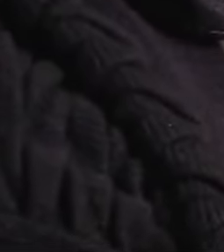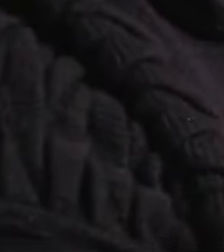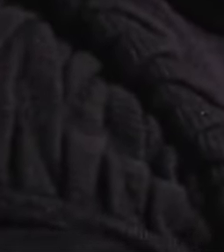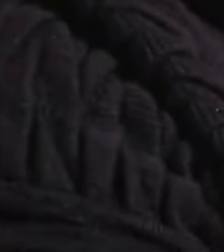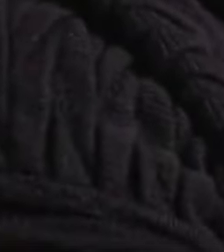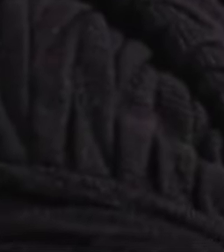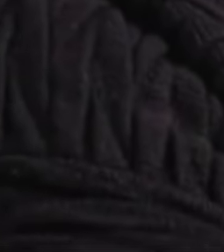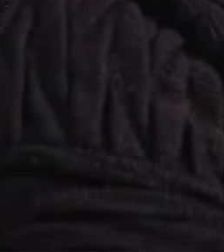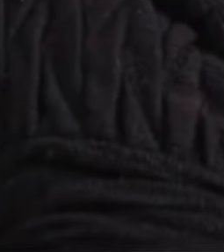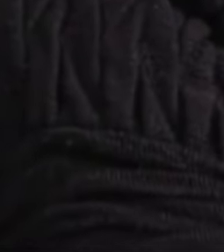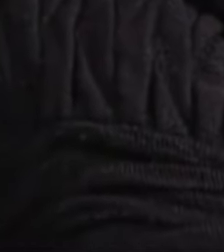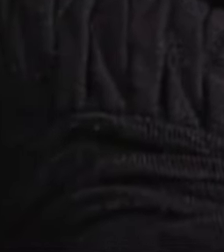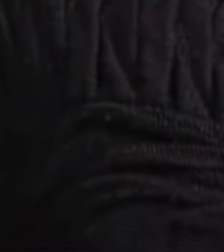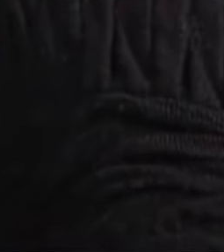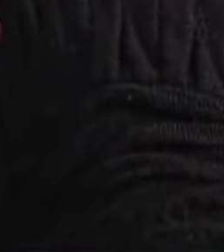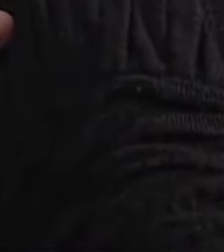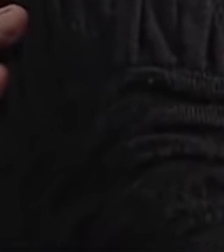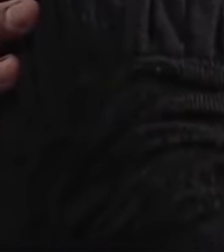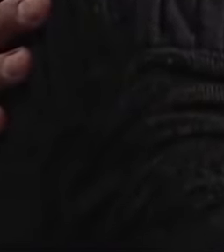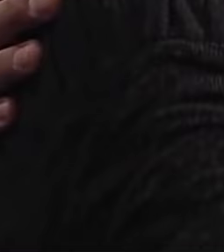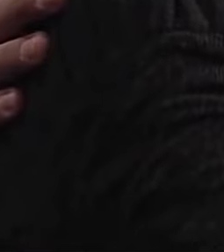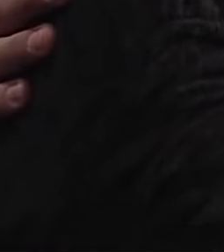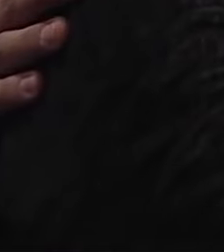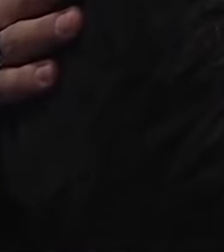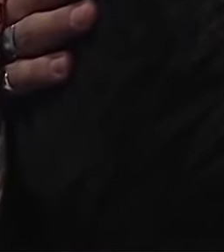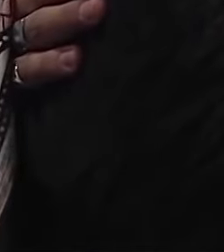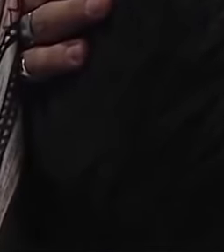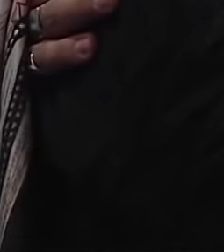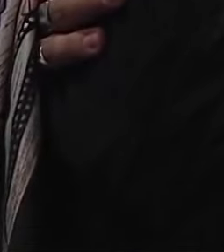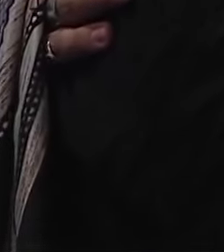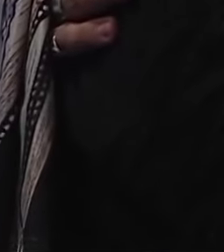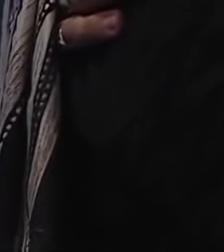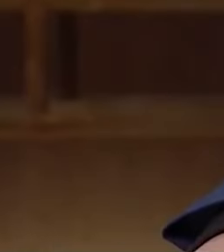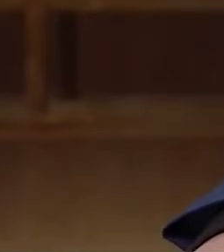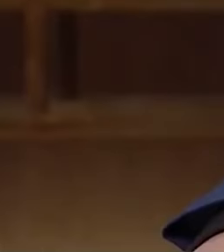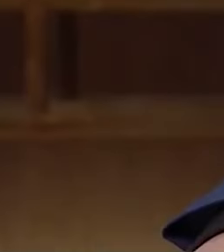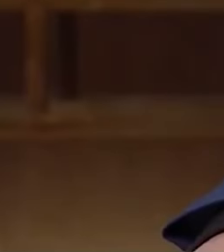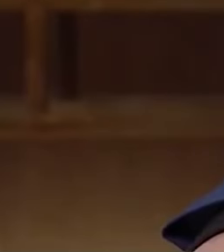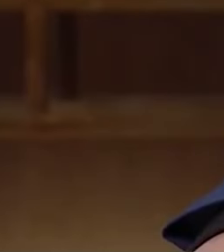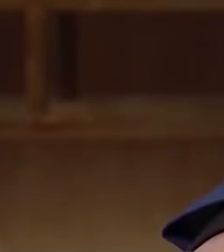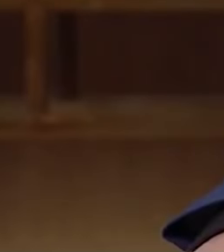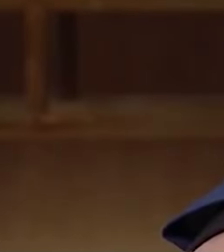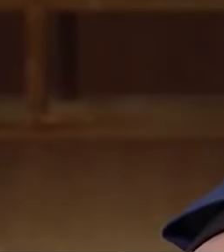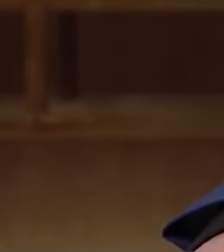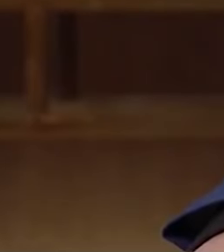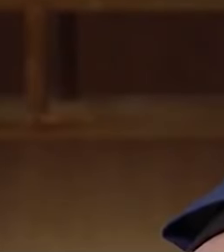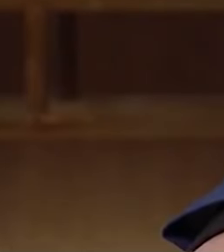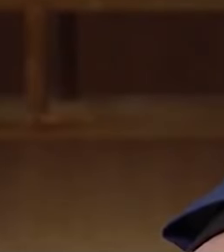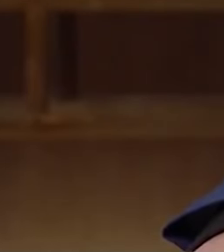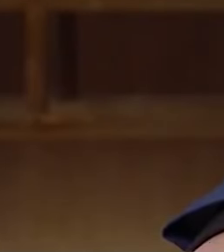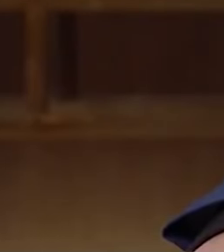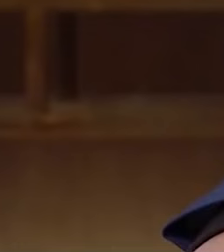وحشني كتفك يا أمي، وحشني كتفك قوي يا أمي. معلش يا أمي، معلش يا